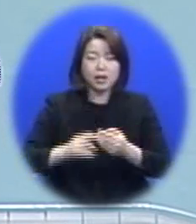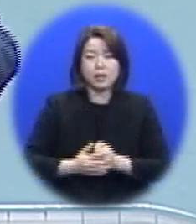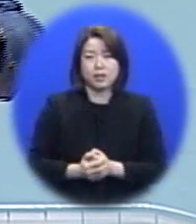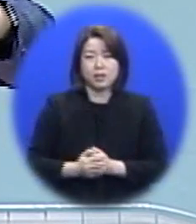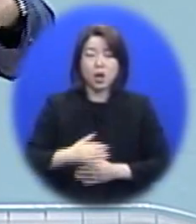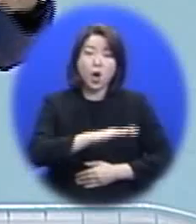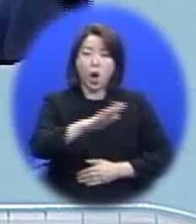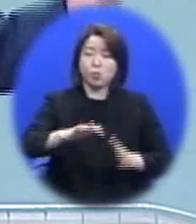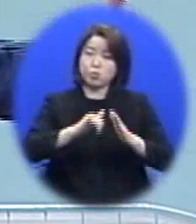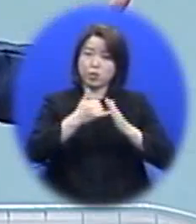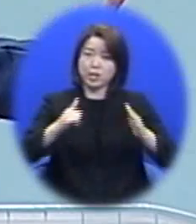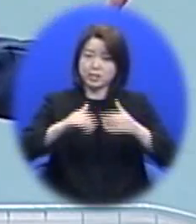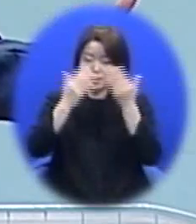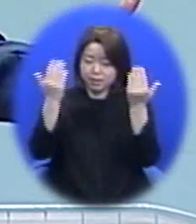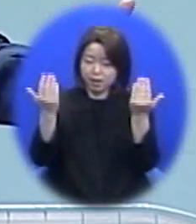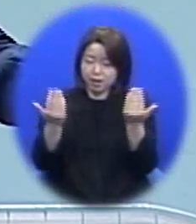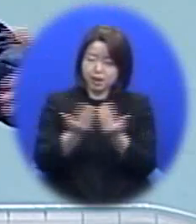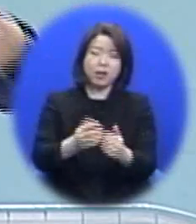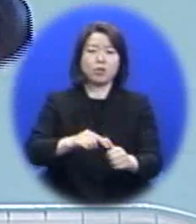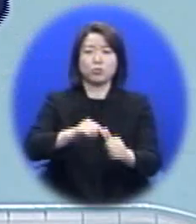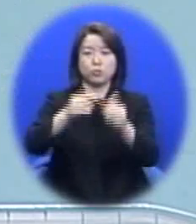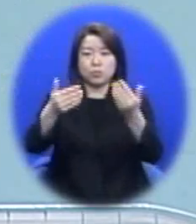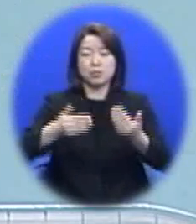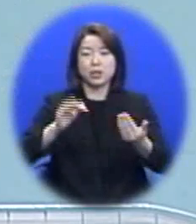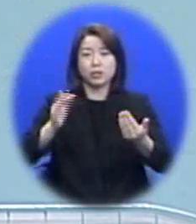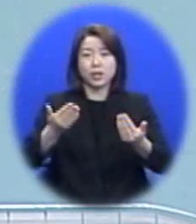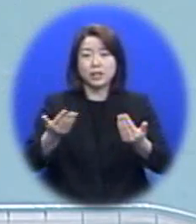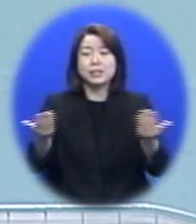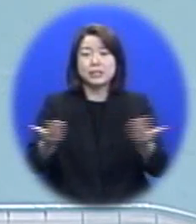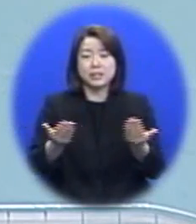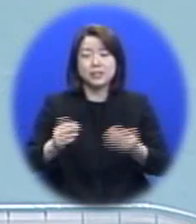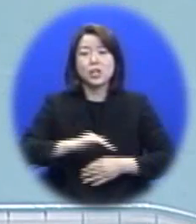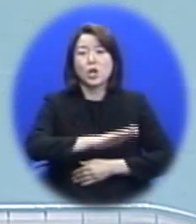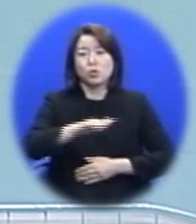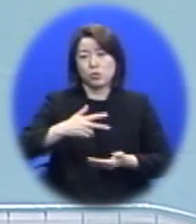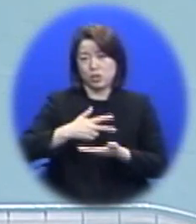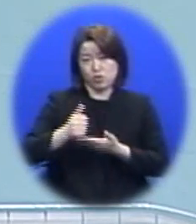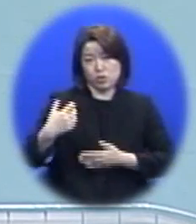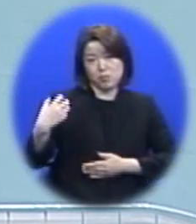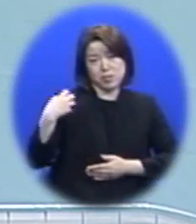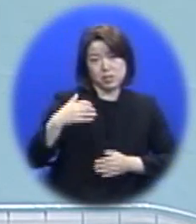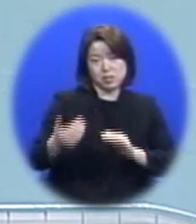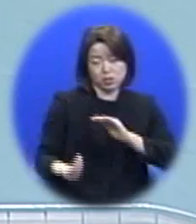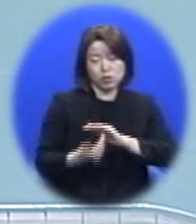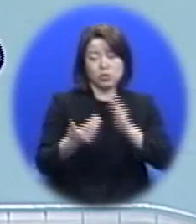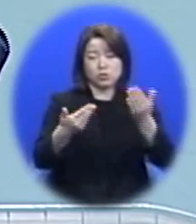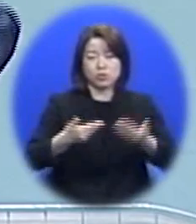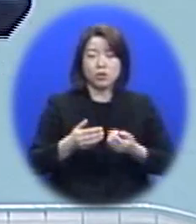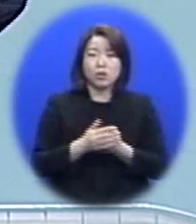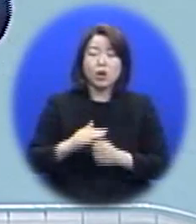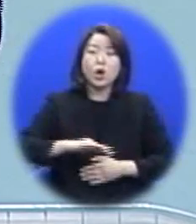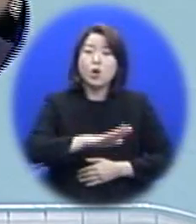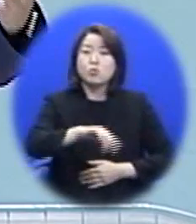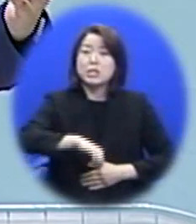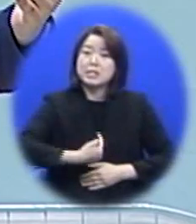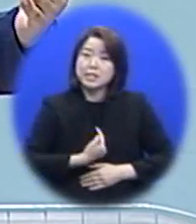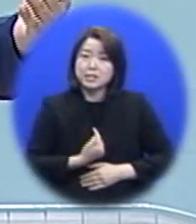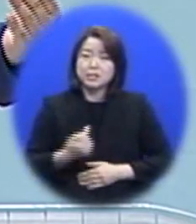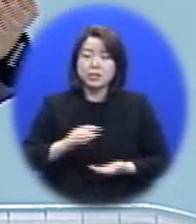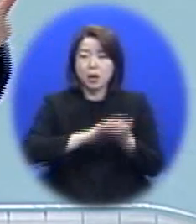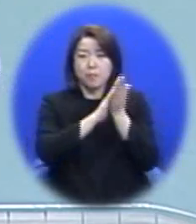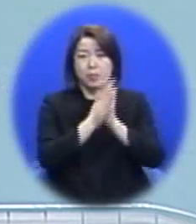우리 가족들이 다 구원받게 되는 일은 우리 주님이 이루어주셔요. 우리 자신이 변화된